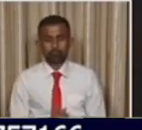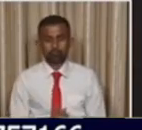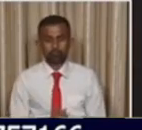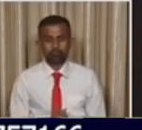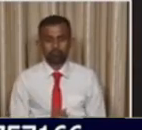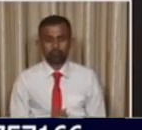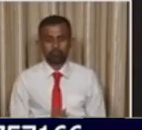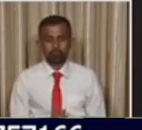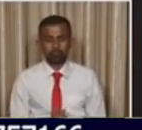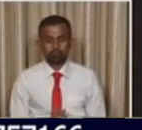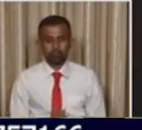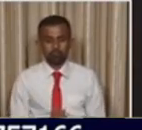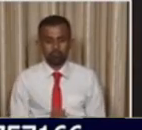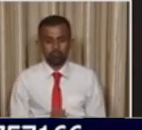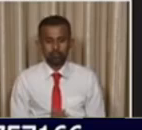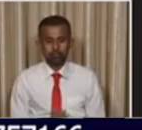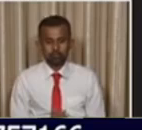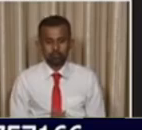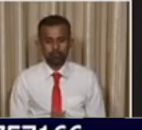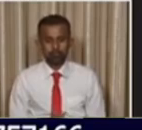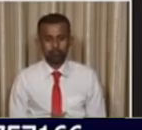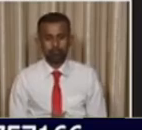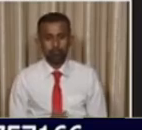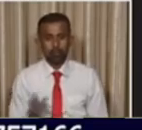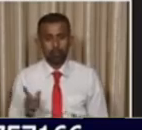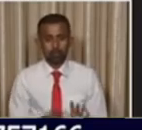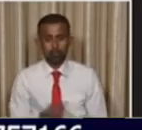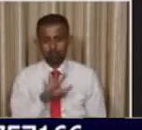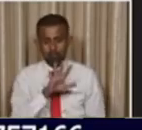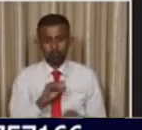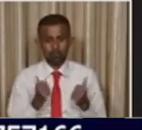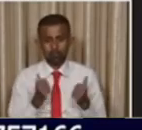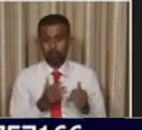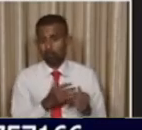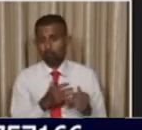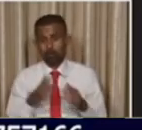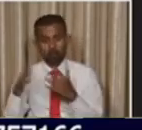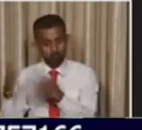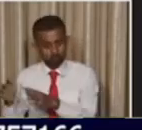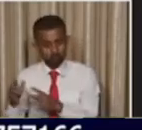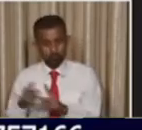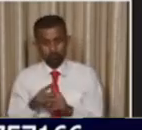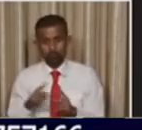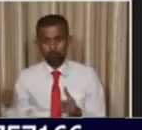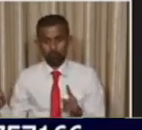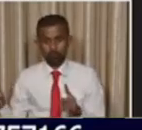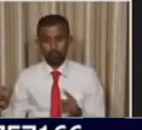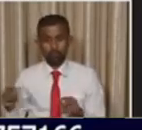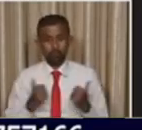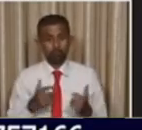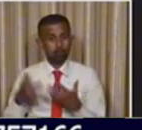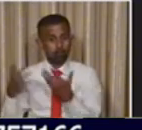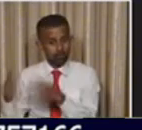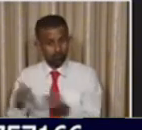you. එතකොට ඒ අවුරුදු 5කින් ජීවිතාන්තය දක්වා පරිවර්තනය කරලා ජීවිතාන්තය දක්වා පරිවර්තනය